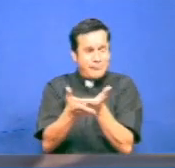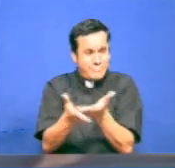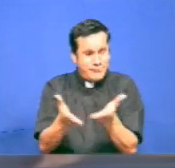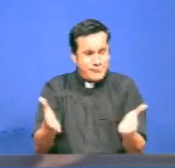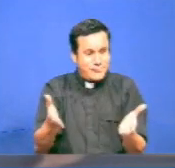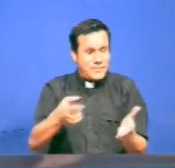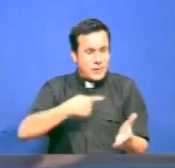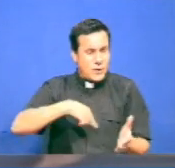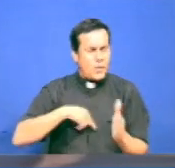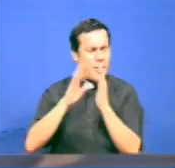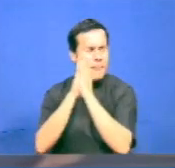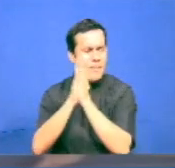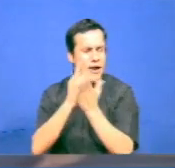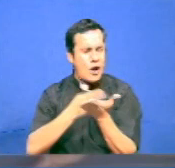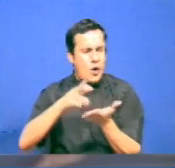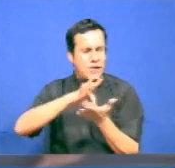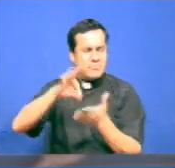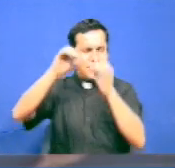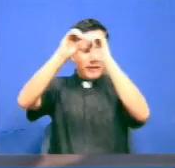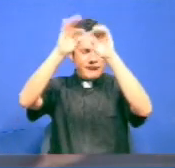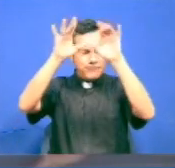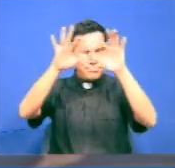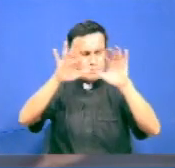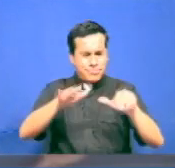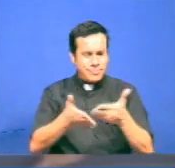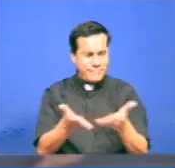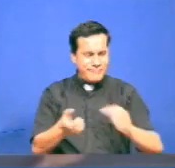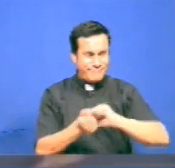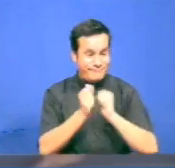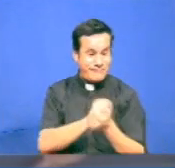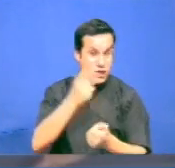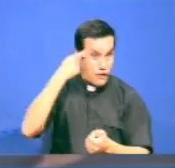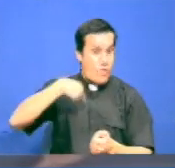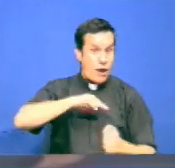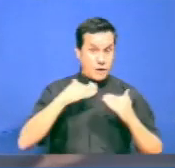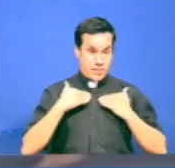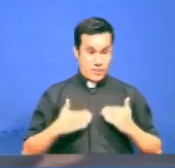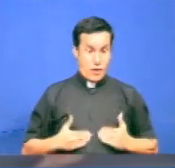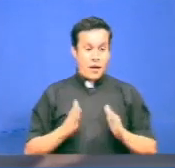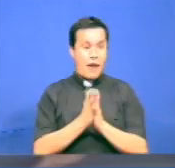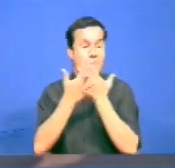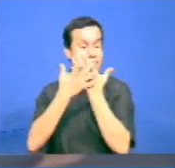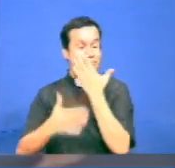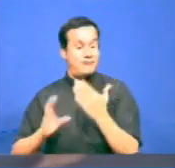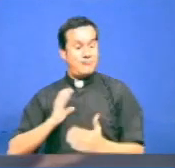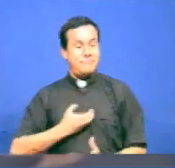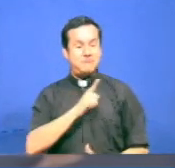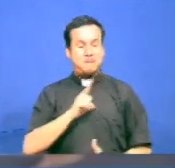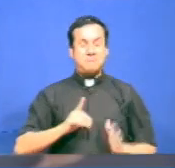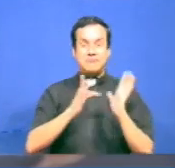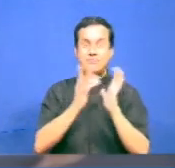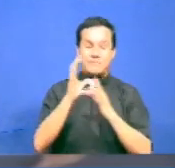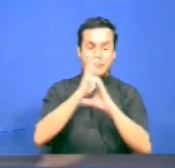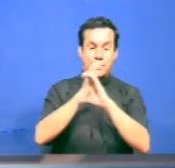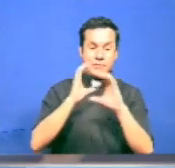roho wako dhabihu hizi, ili ziwe mwili wetu, ziwe kwetu mwili na damu ya Bwana wetu Yesu